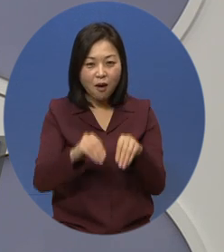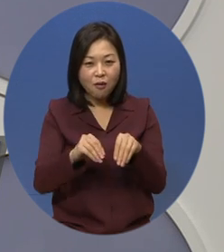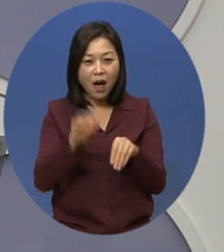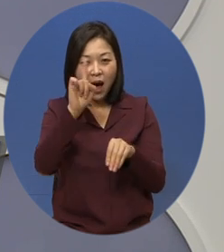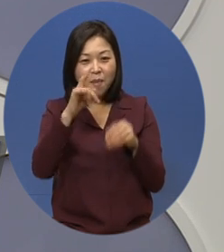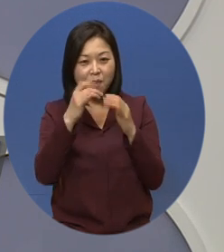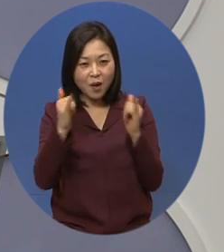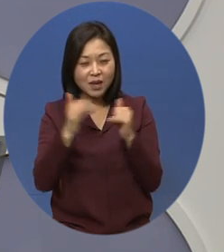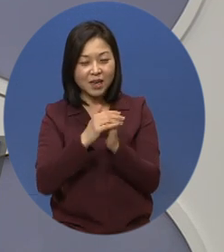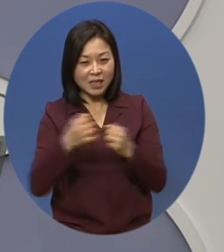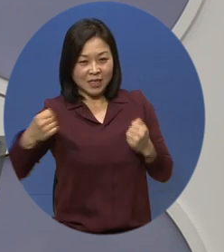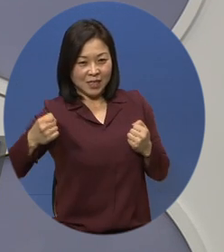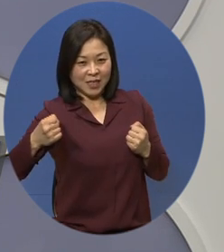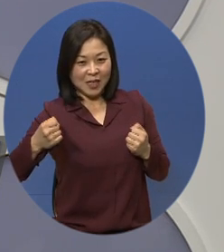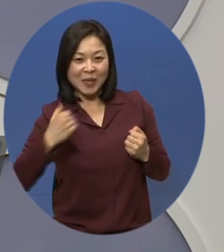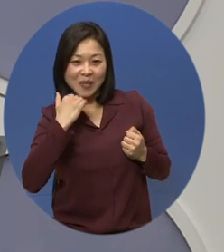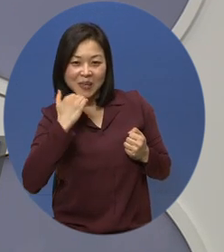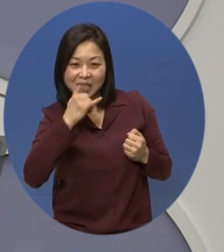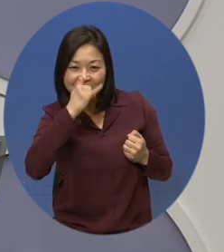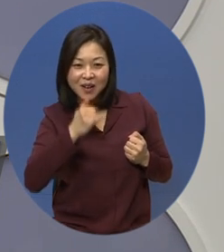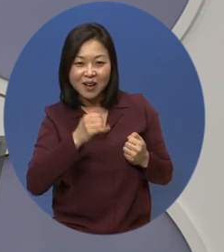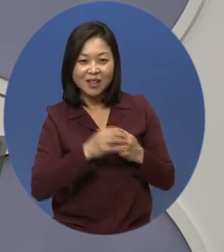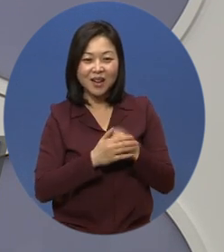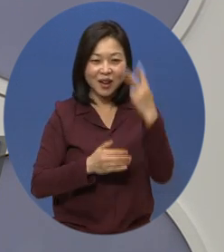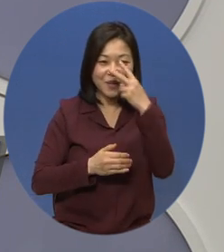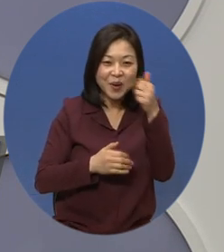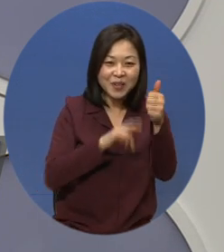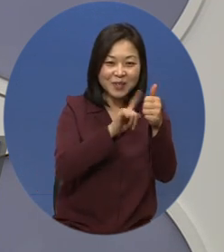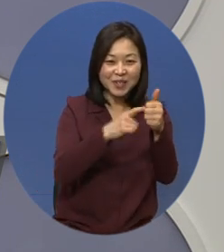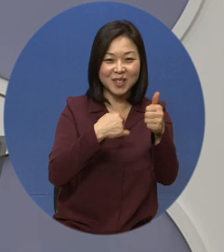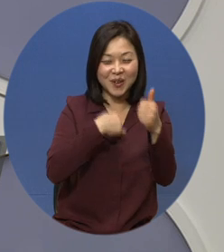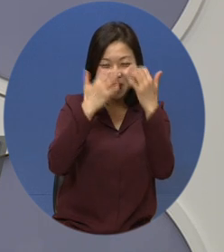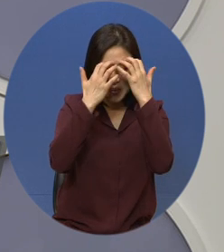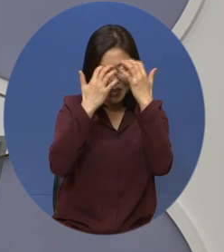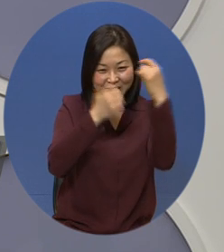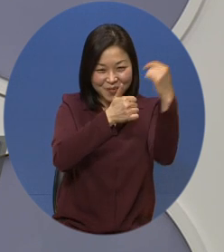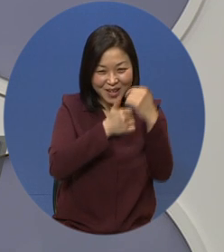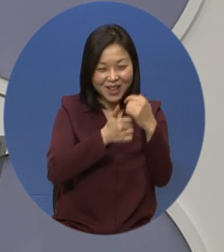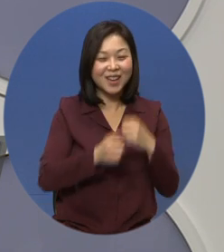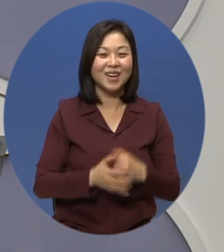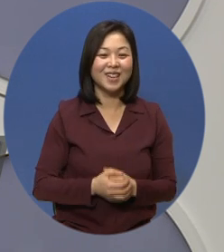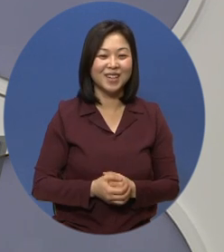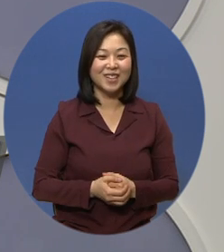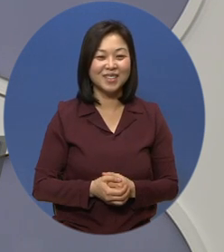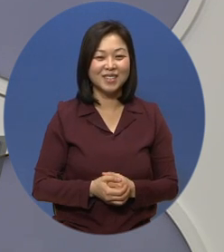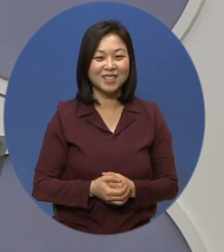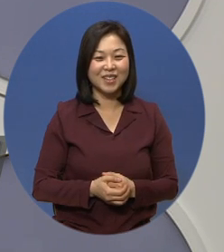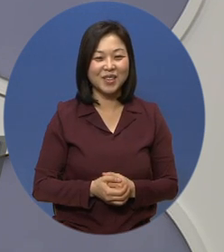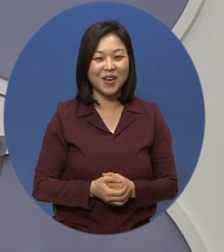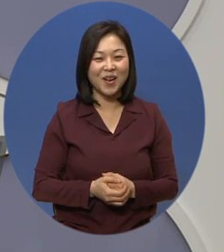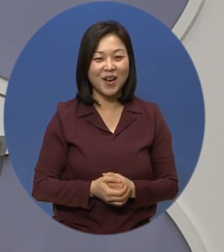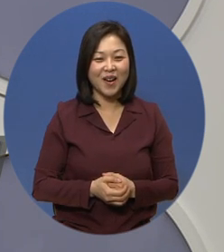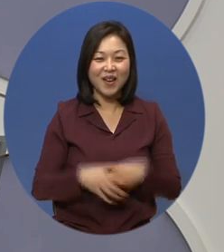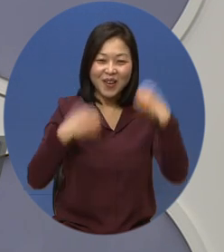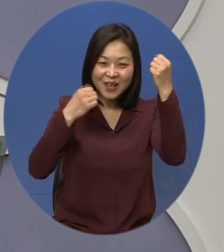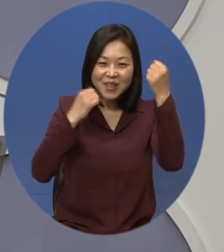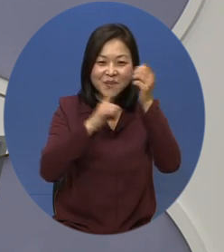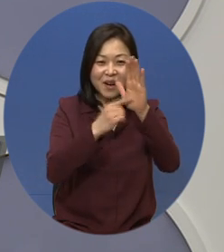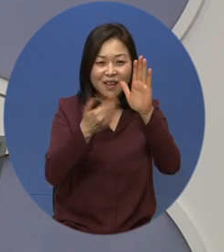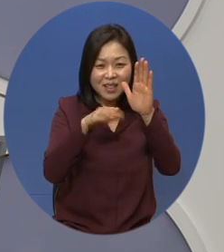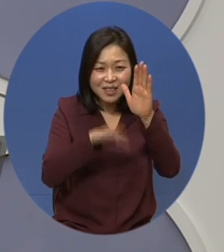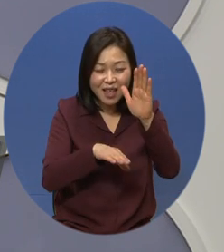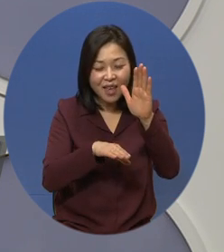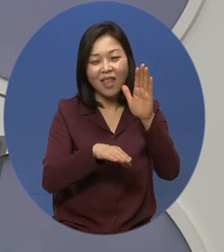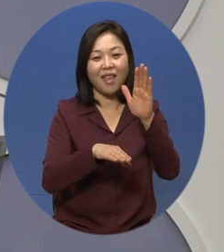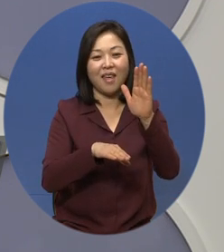그거 하나 가지고 이렇게 감독이 아주 저를 고생을 시켜 가지고 에 했는데 이게 그 당시에